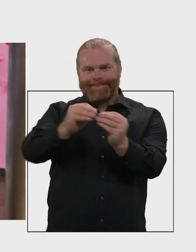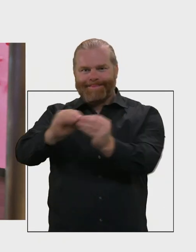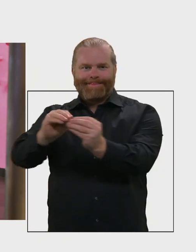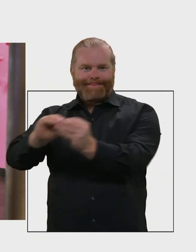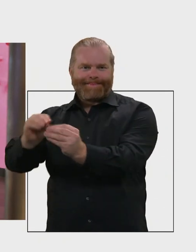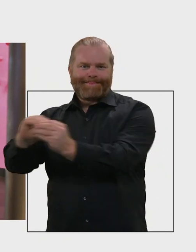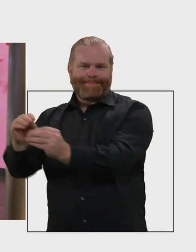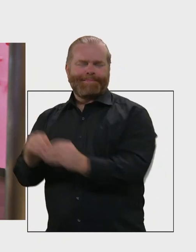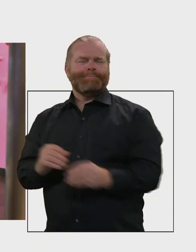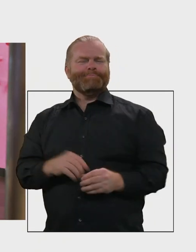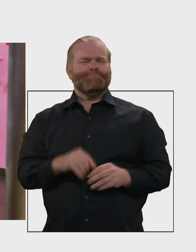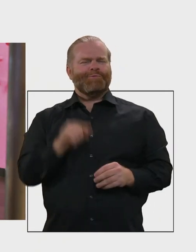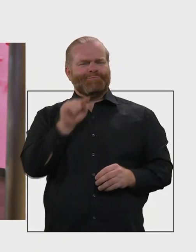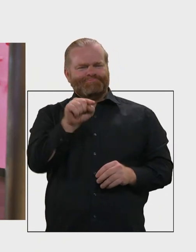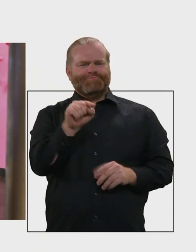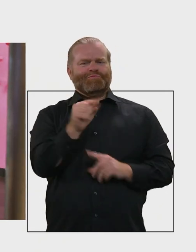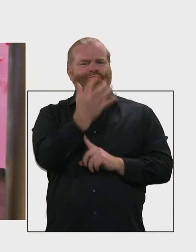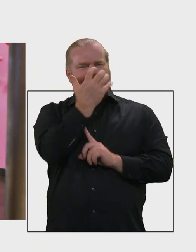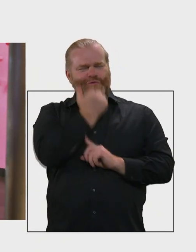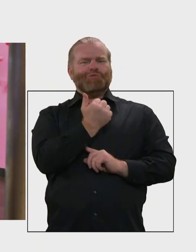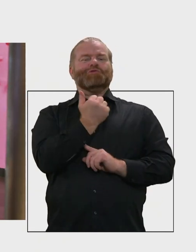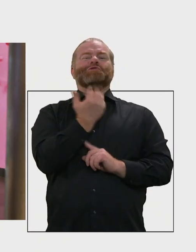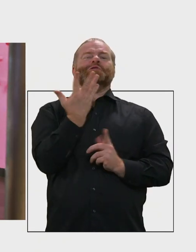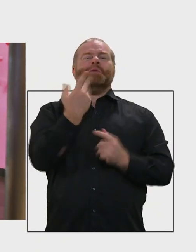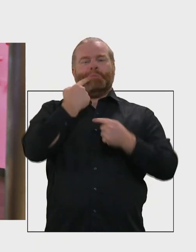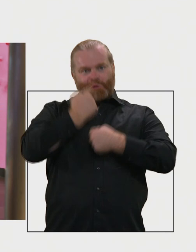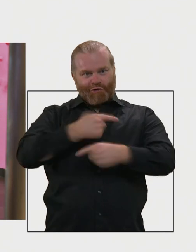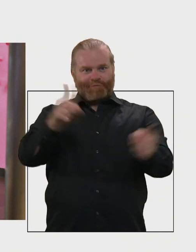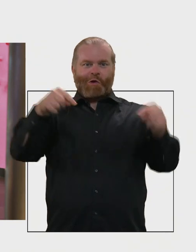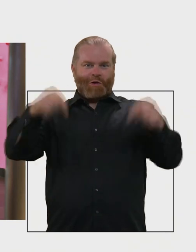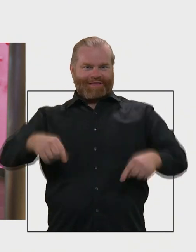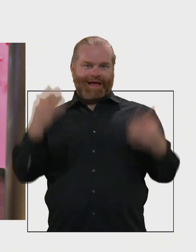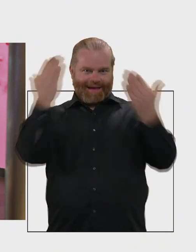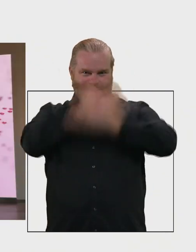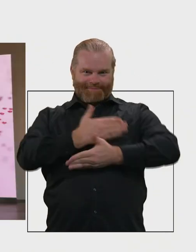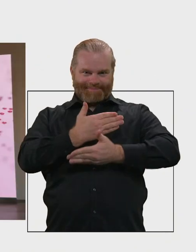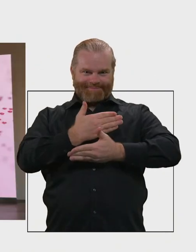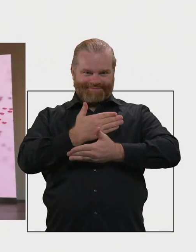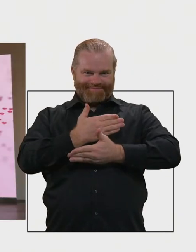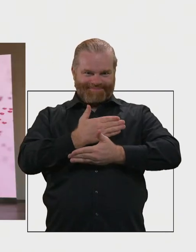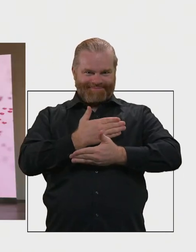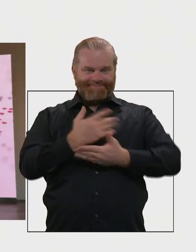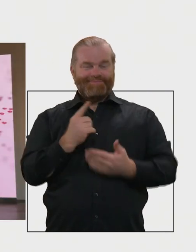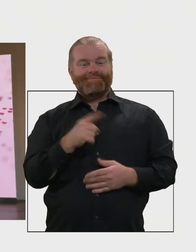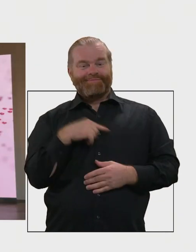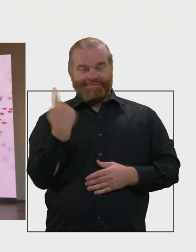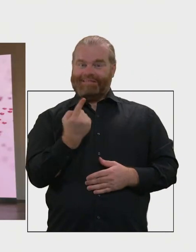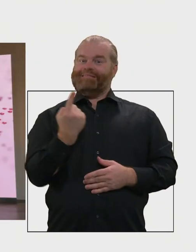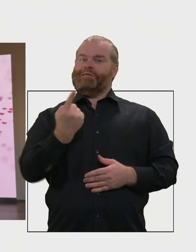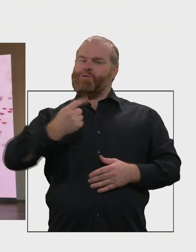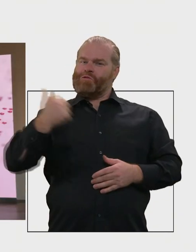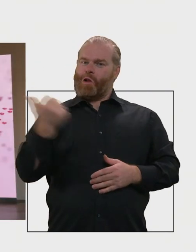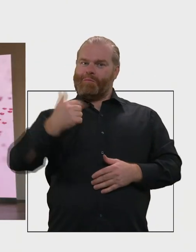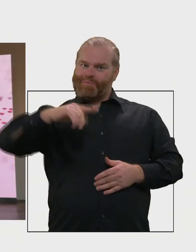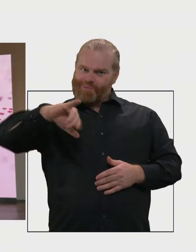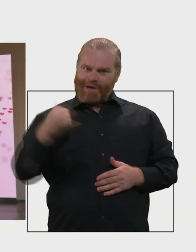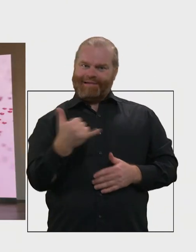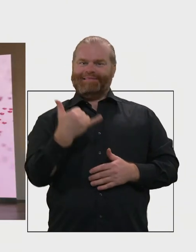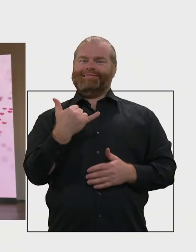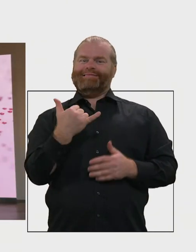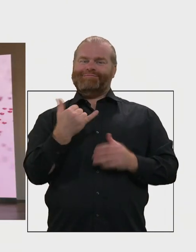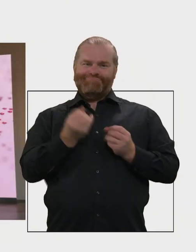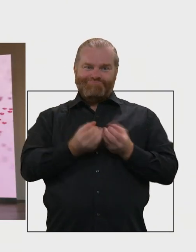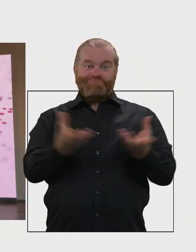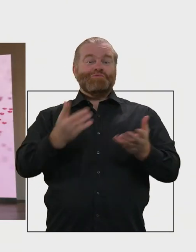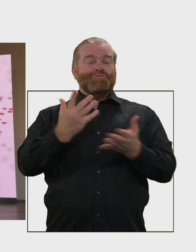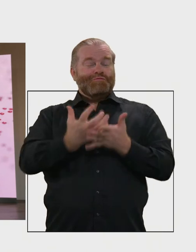machen tolle Projekte und wir wollen uns weiterentwickeln. Ups. Dann vielleicht noch eine letzte Frage an euch